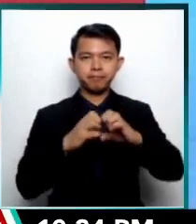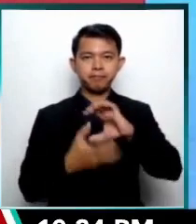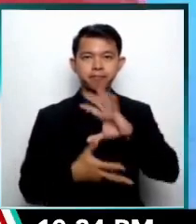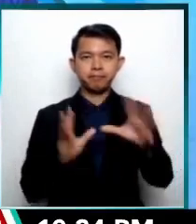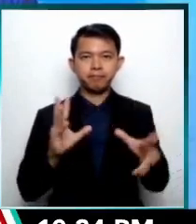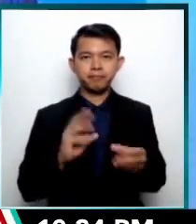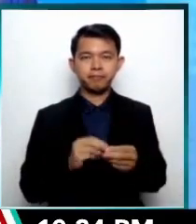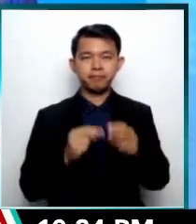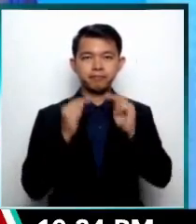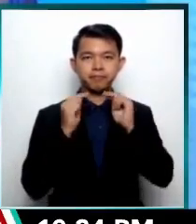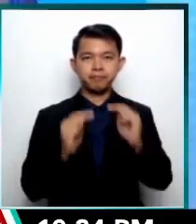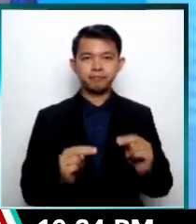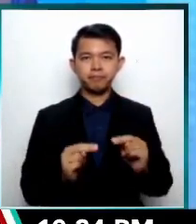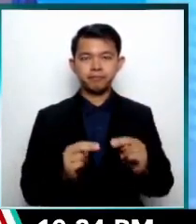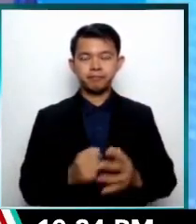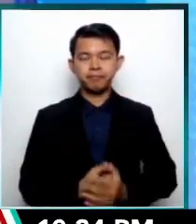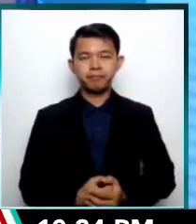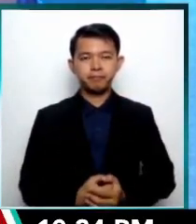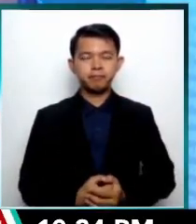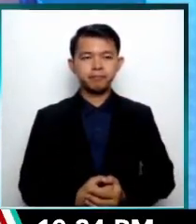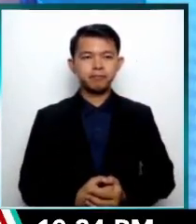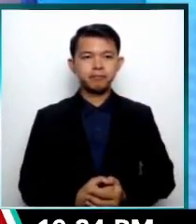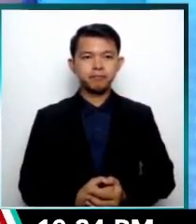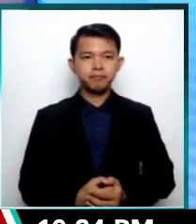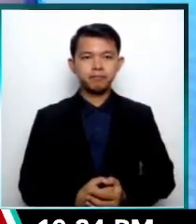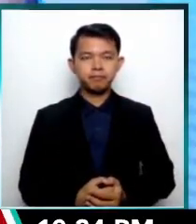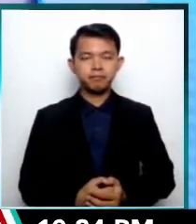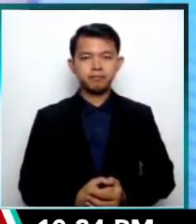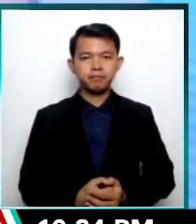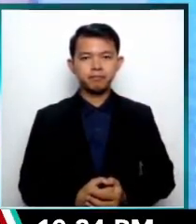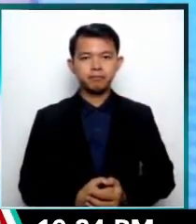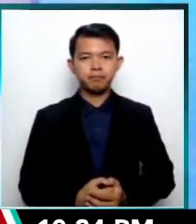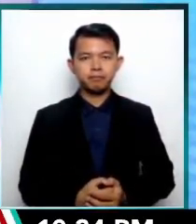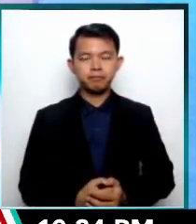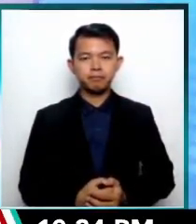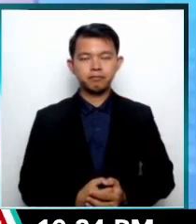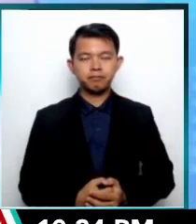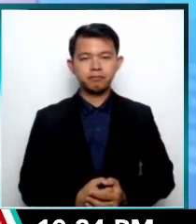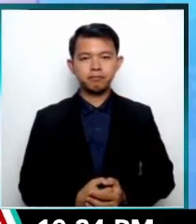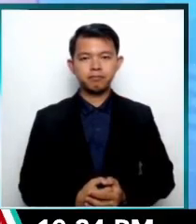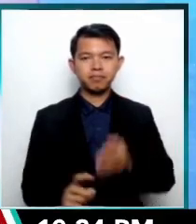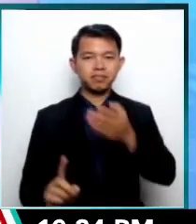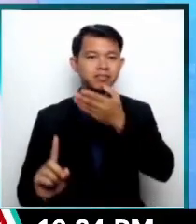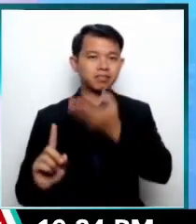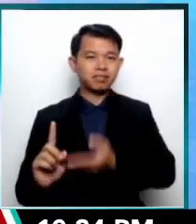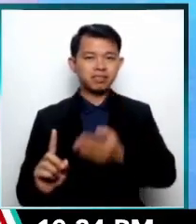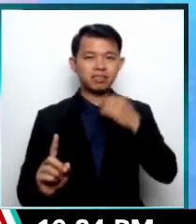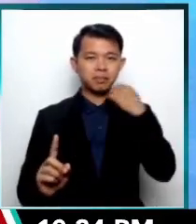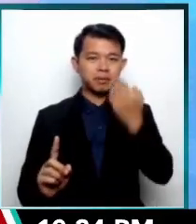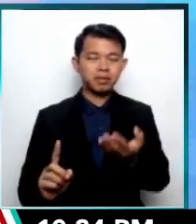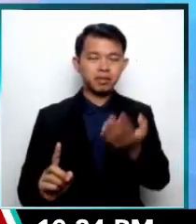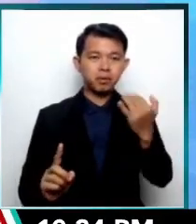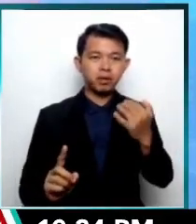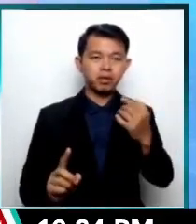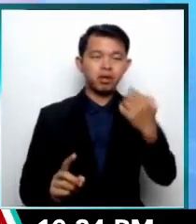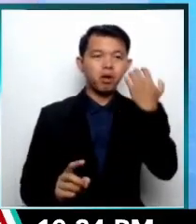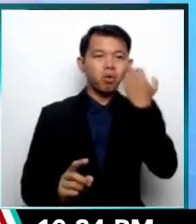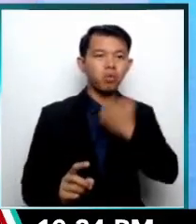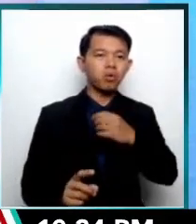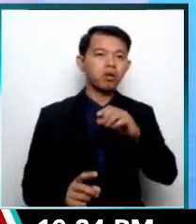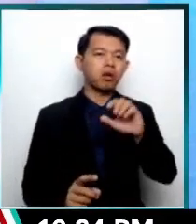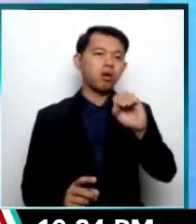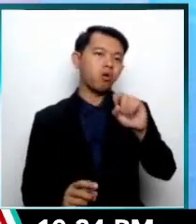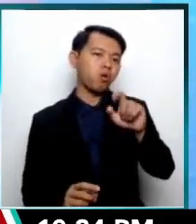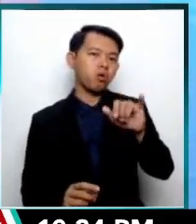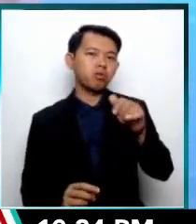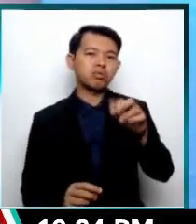Kakulangan ng oxygen sa utak dala ng pagkalunod ang sanhi ng pagkamatay ng apprentice seaman na si Mori Caguay. Nasawi siya sa